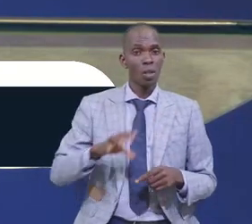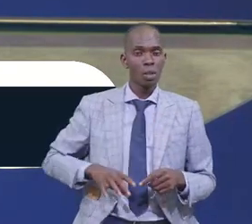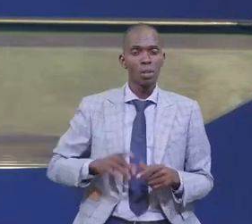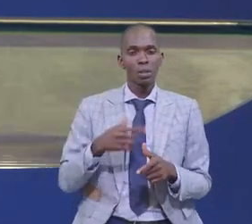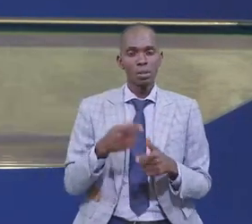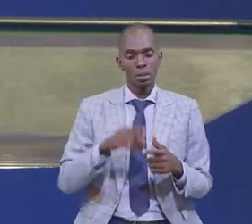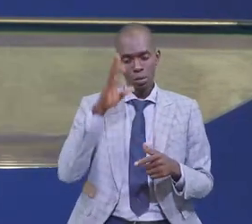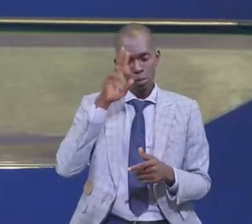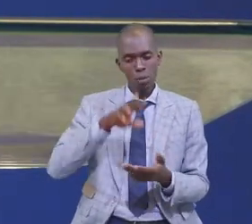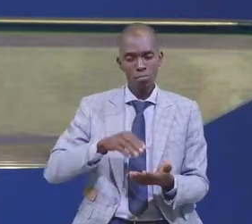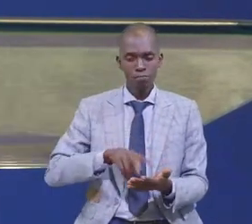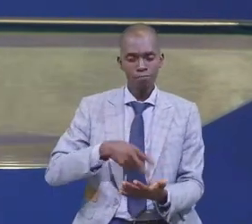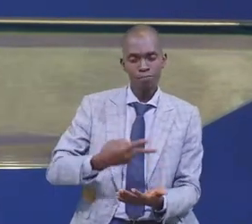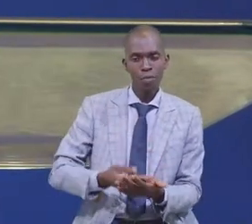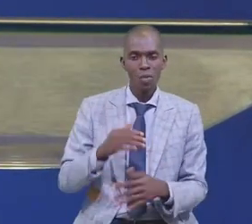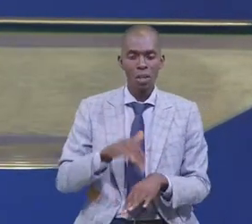pieds.